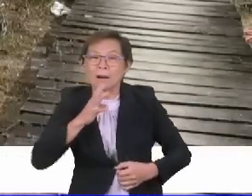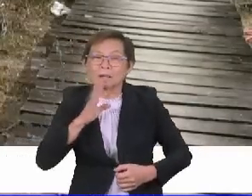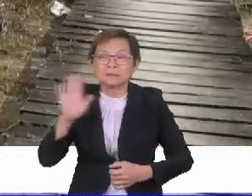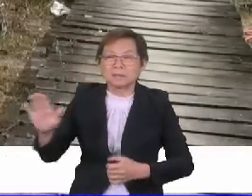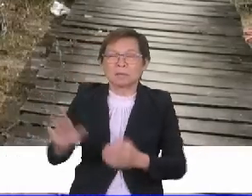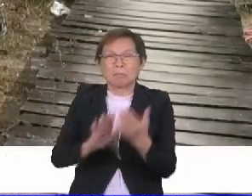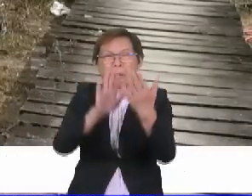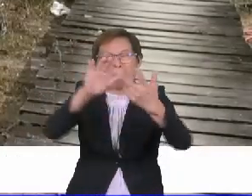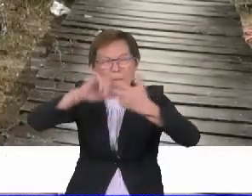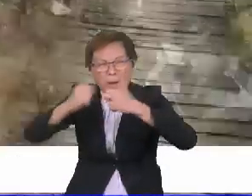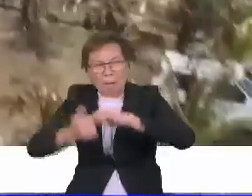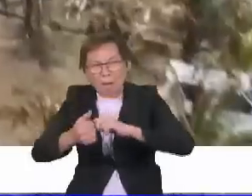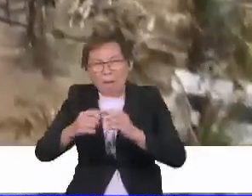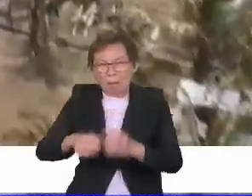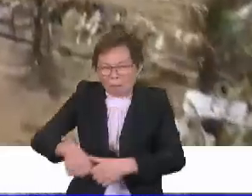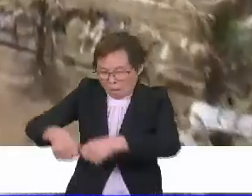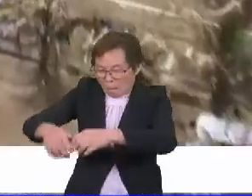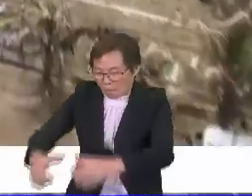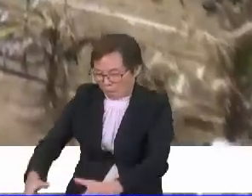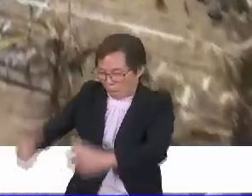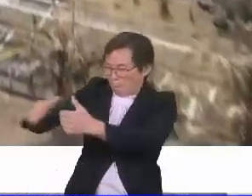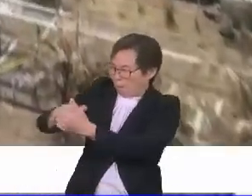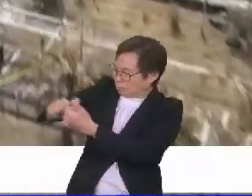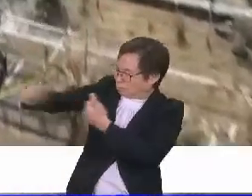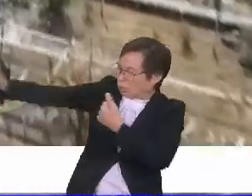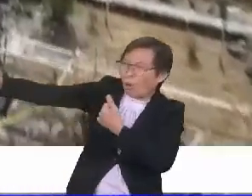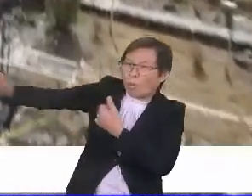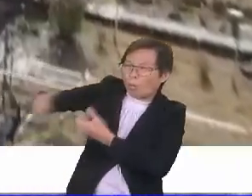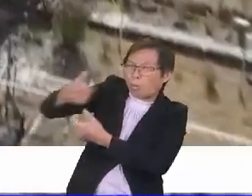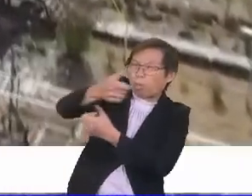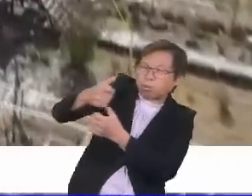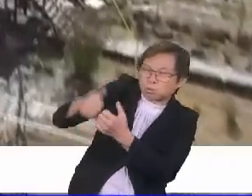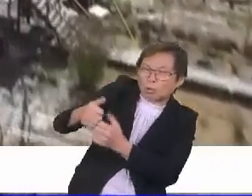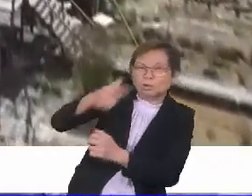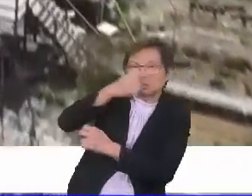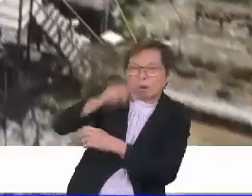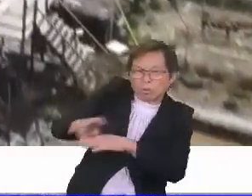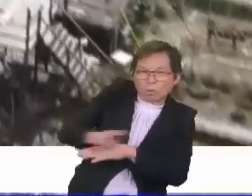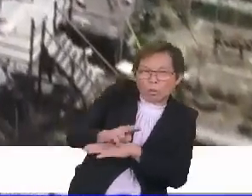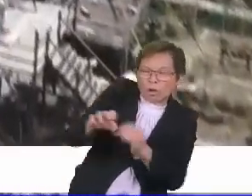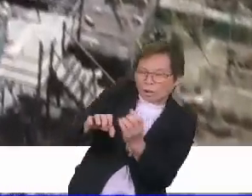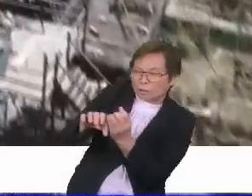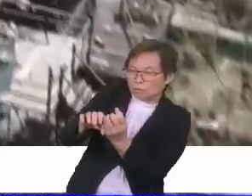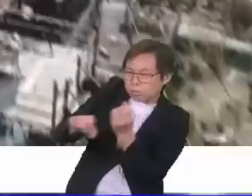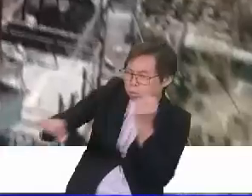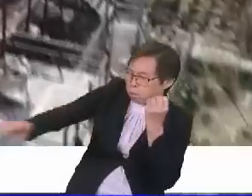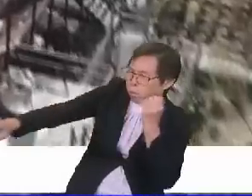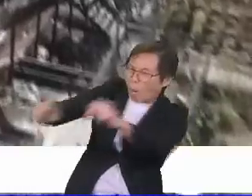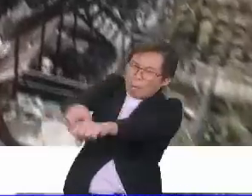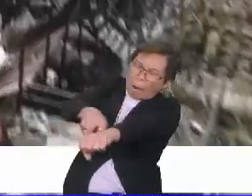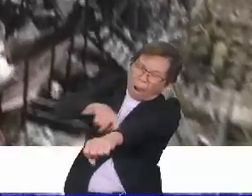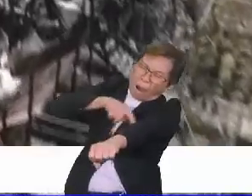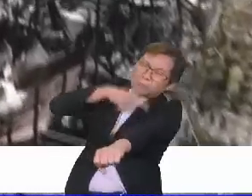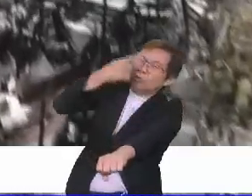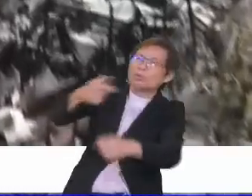pihaknya berdepan masalah pilih domba yang agak jauh dari lokasi ekonomi itu mereka terpaksa menggunakan sambungan yang panjang untuk melakukan